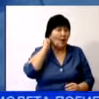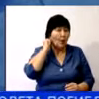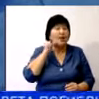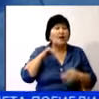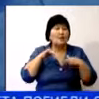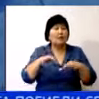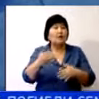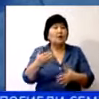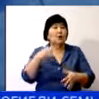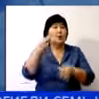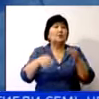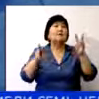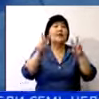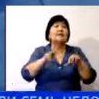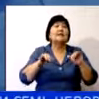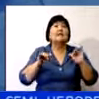досудебное расследование